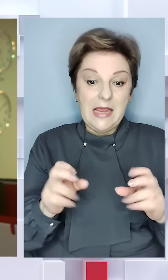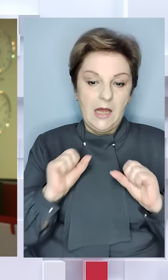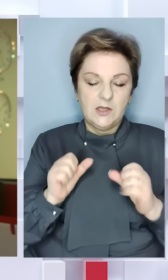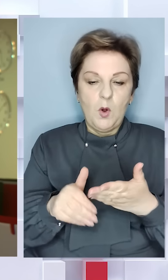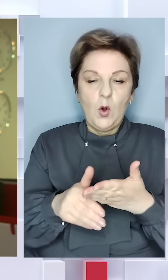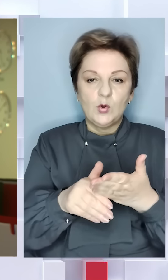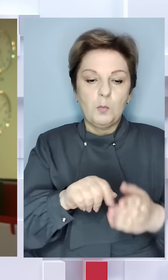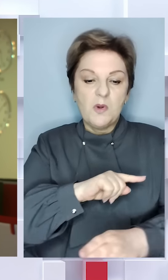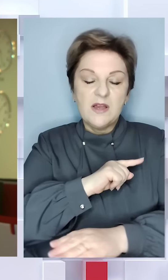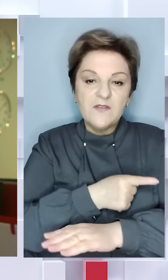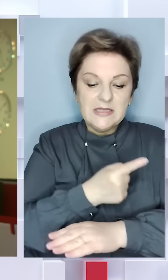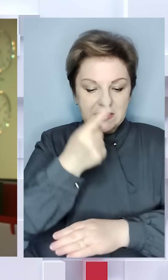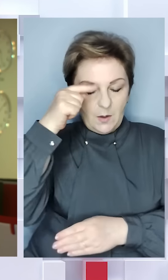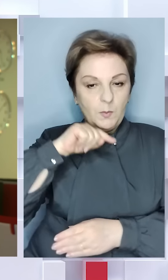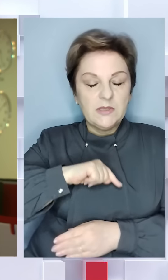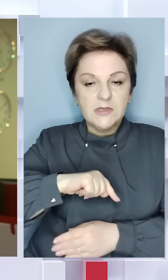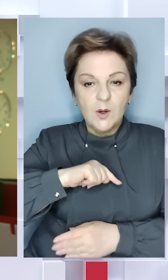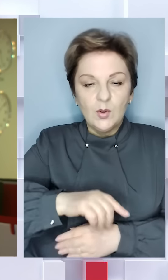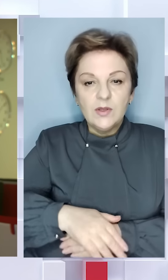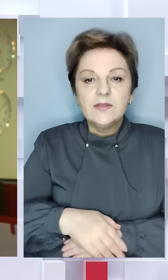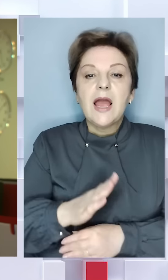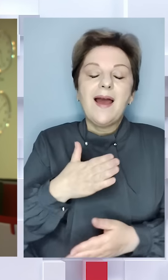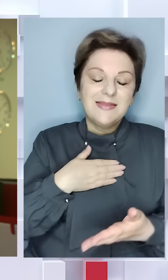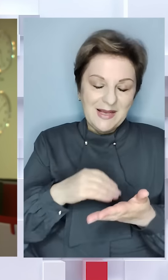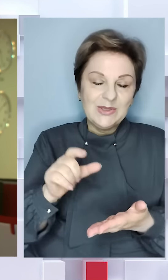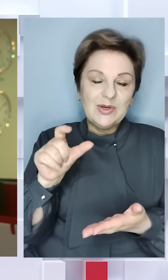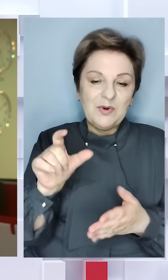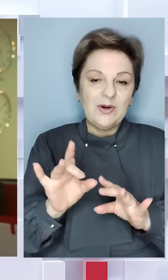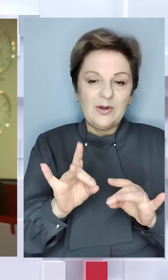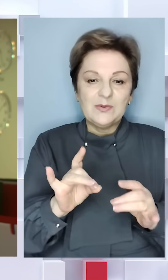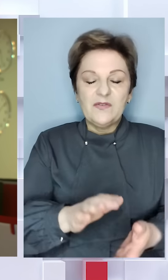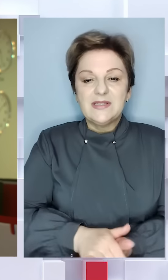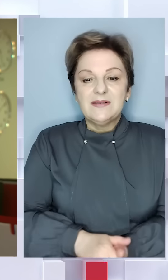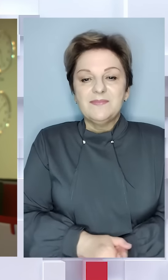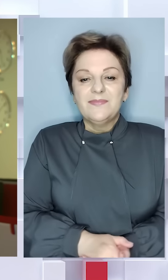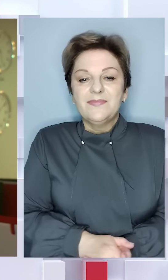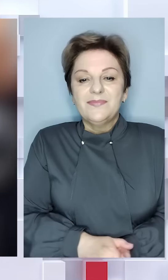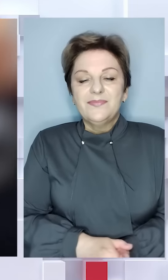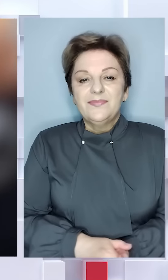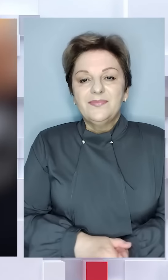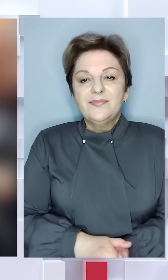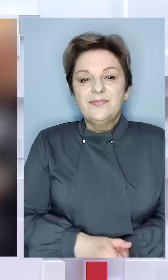спорт допомагає фізично і психологічно. Кореспондентка ТСН Анна Махно далі.